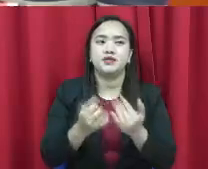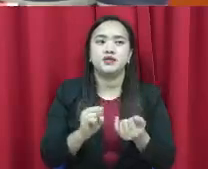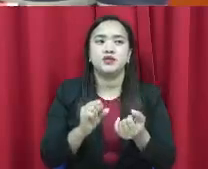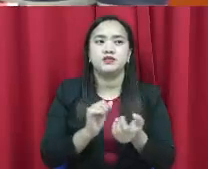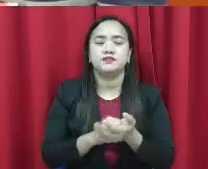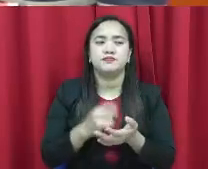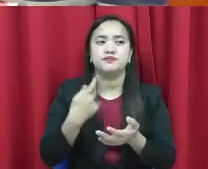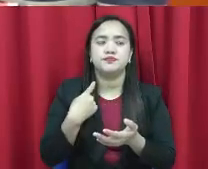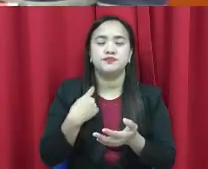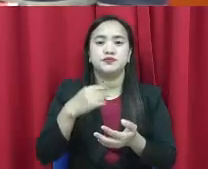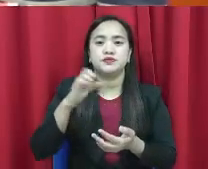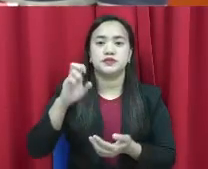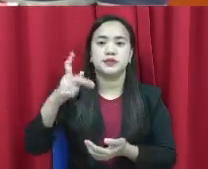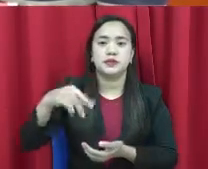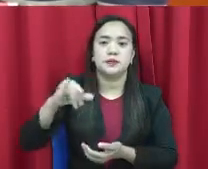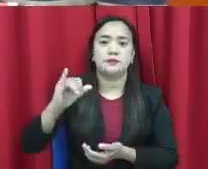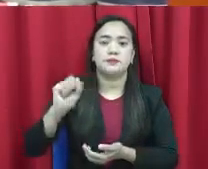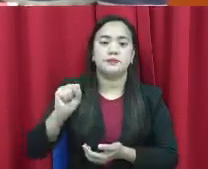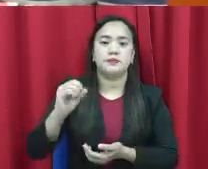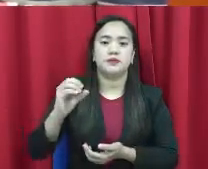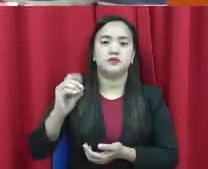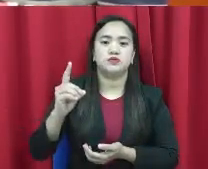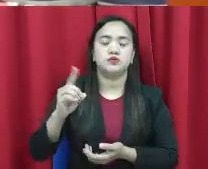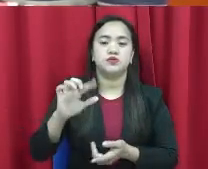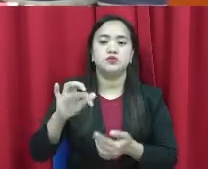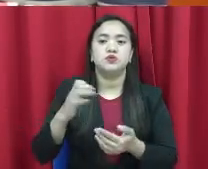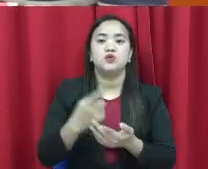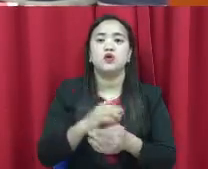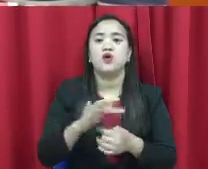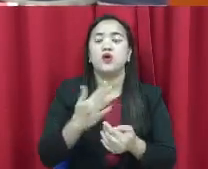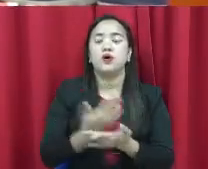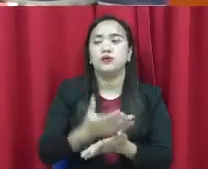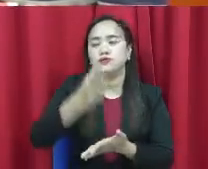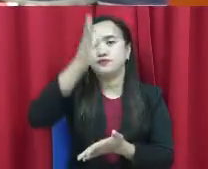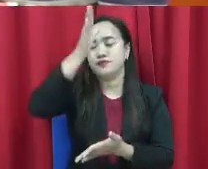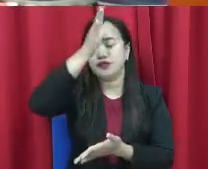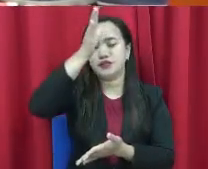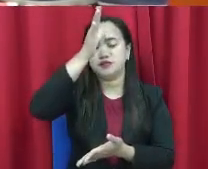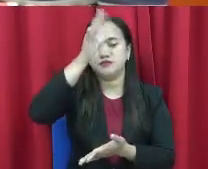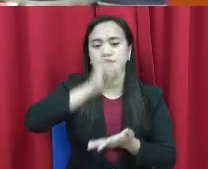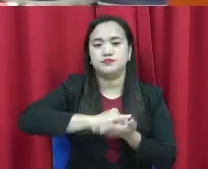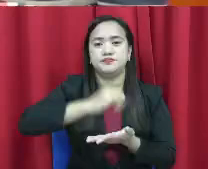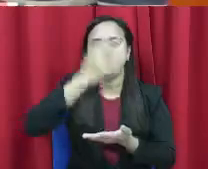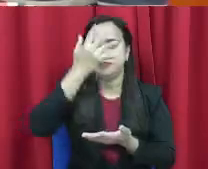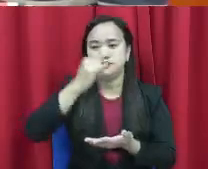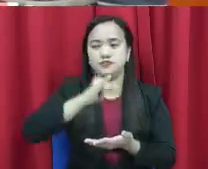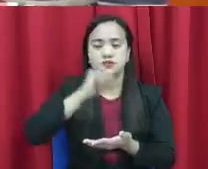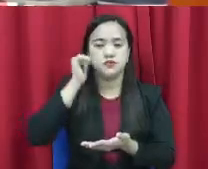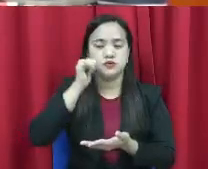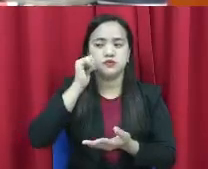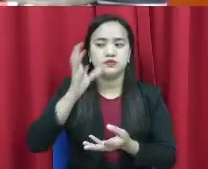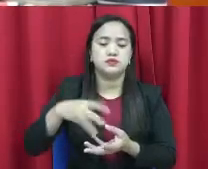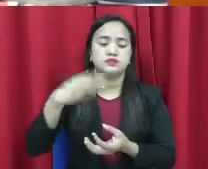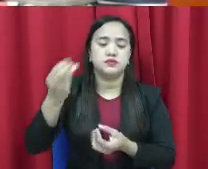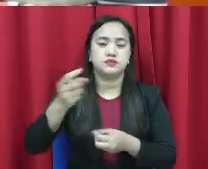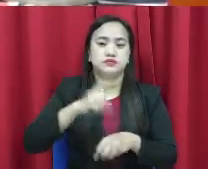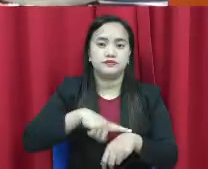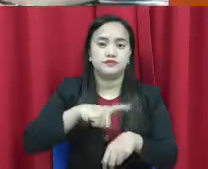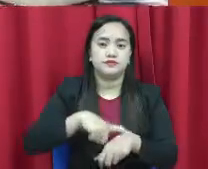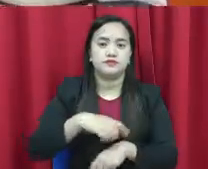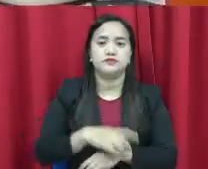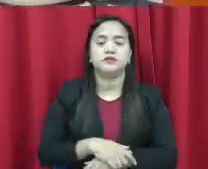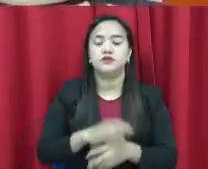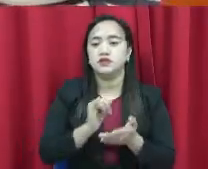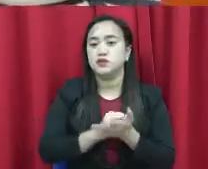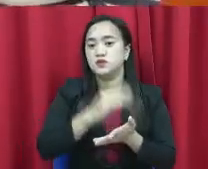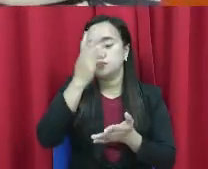syempre meron pa tayong episode para sa mga Tatay kaya doon po lahat im ma-maximize yun yung mga sa Friday kaya Hwag niyo